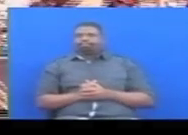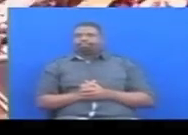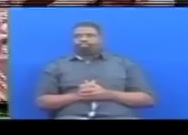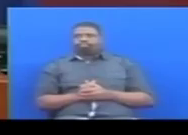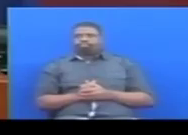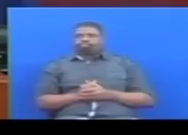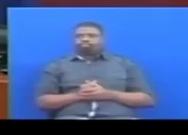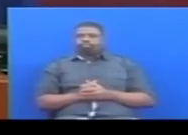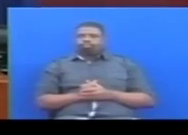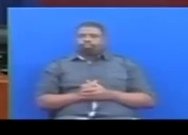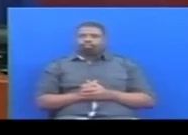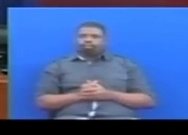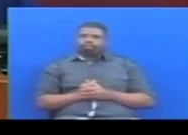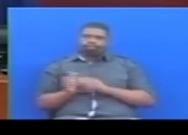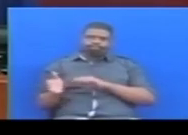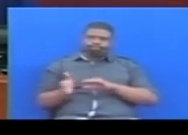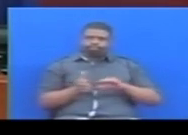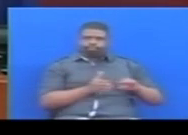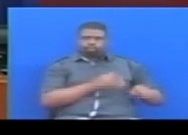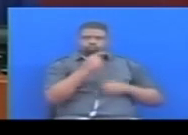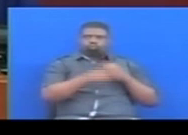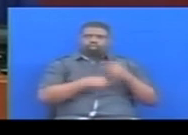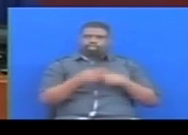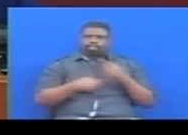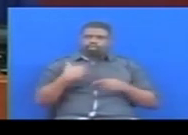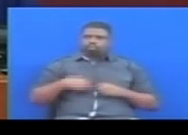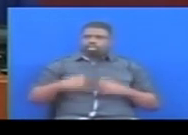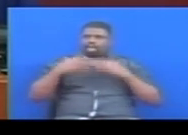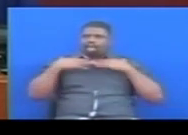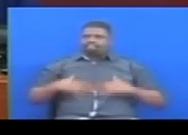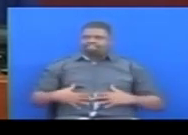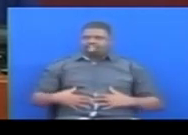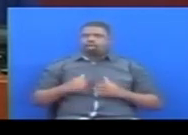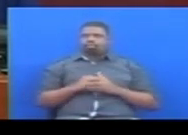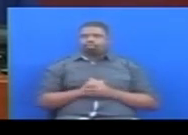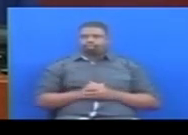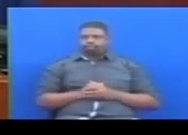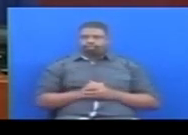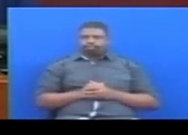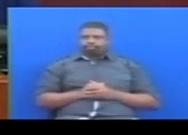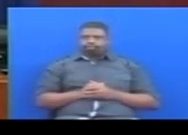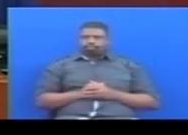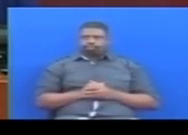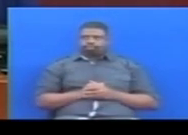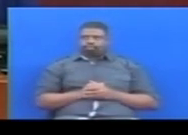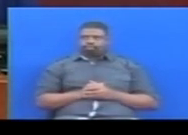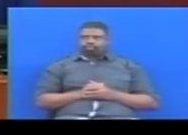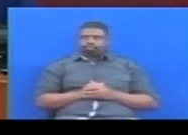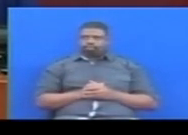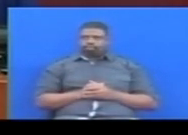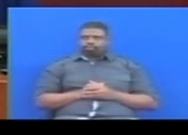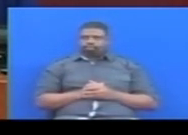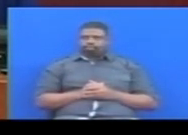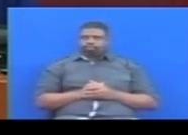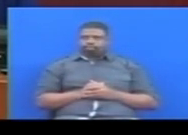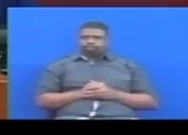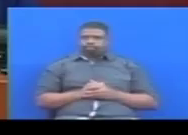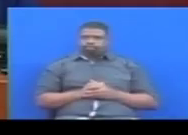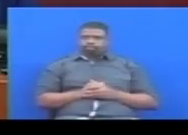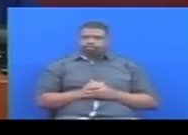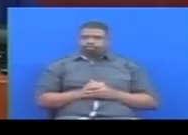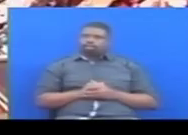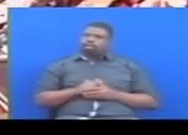Mheshimiwa bunge, tunaendelea na Wizara ya Afya, Maendeleo ya Jamii, Jinsia, Wazee na Watoto. Mheshimiwa